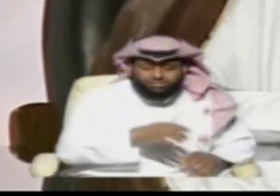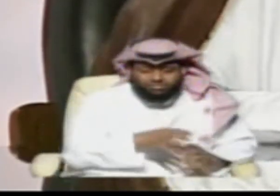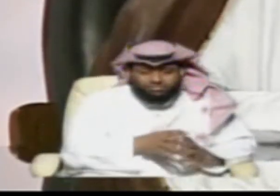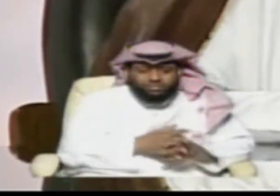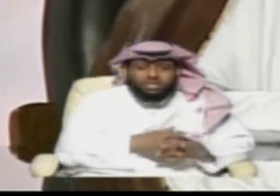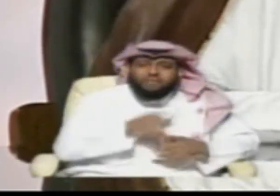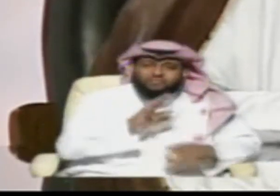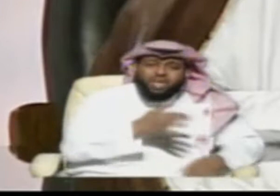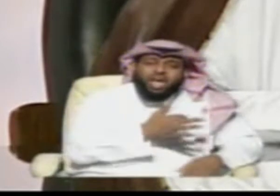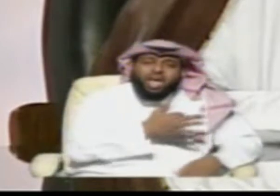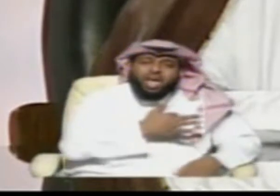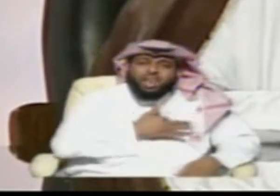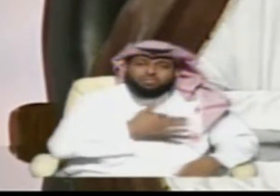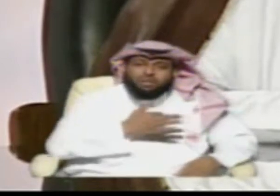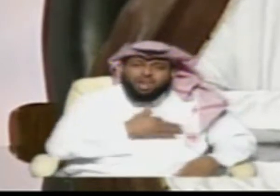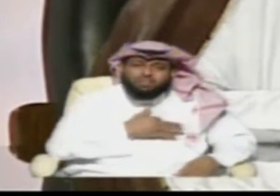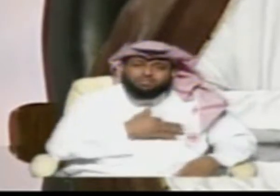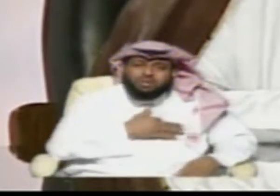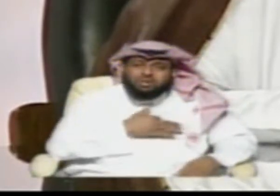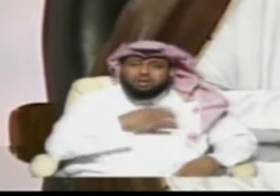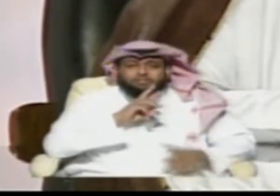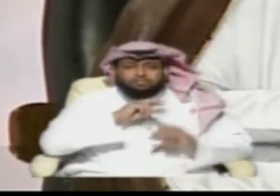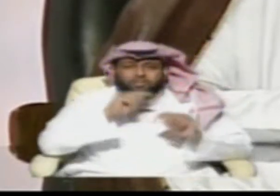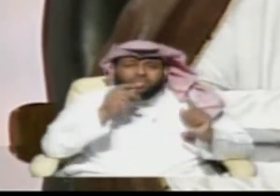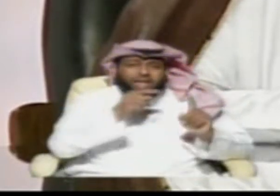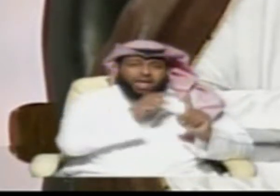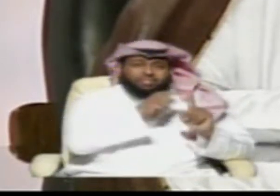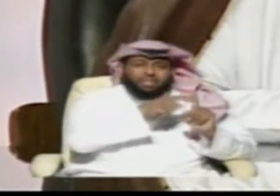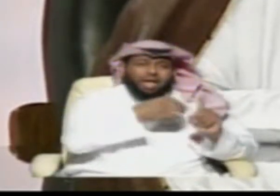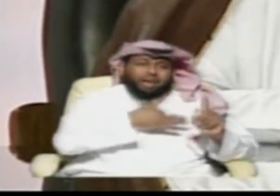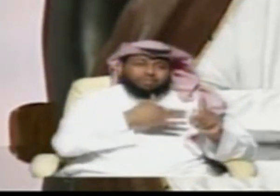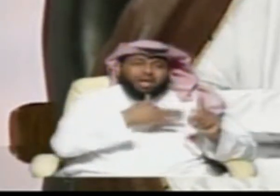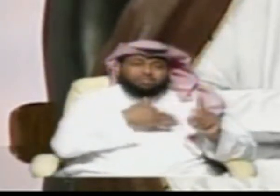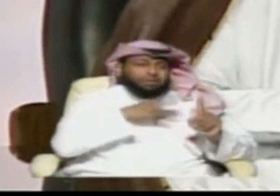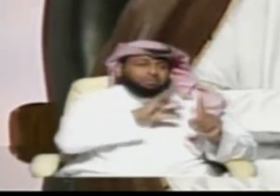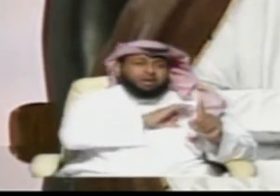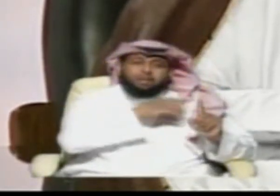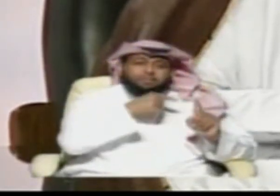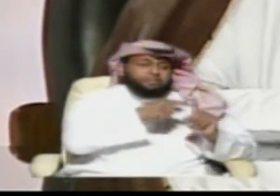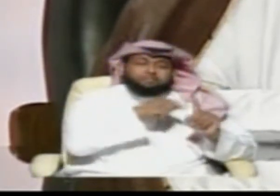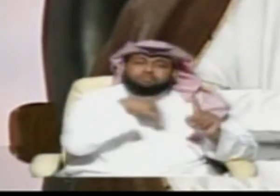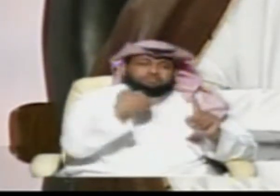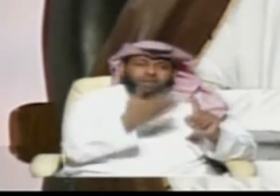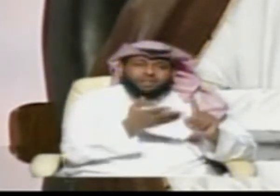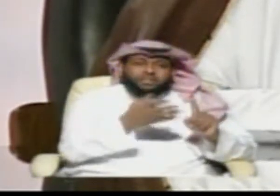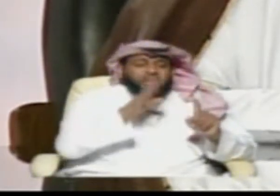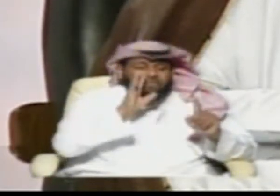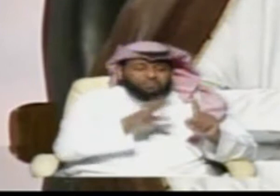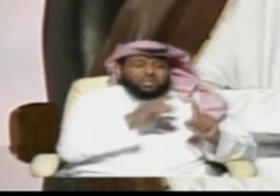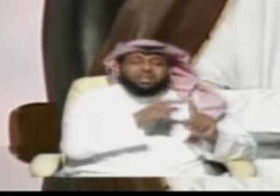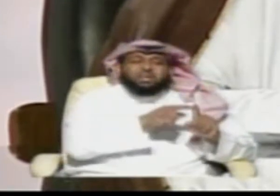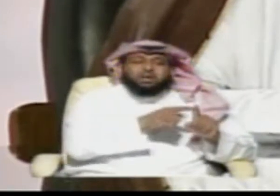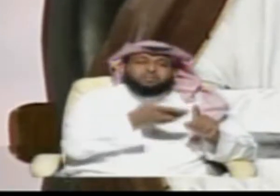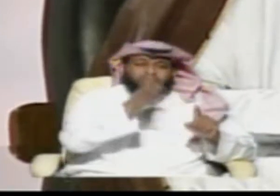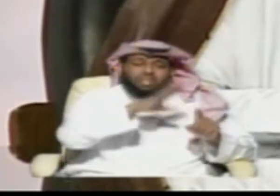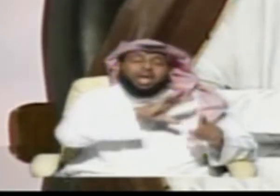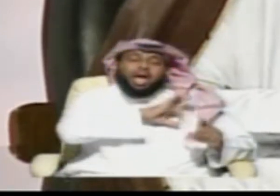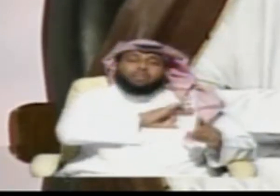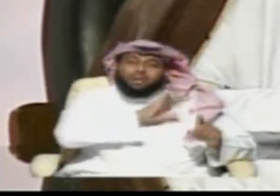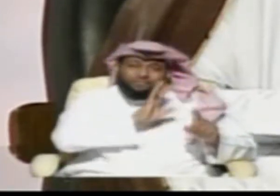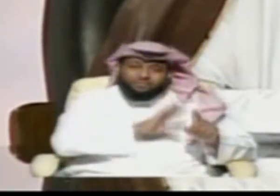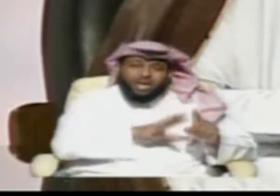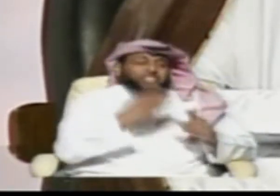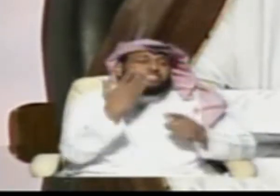ليس في قلبه أدنى رحمة تتحرك مشاعره إزاء هذه